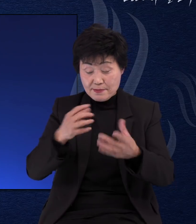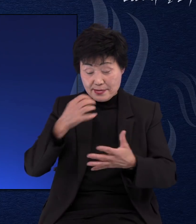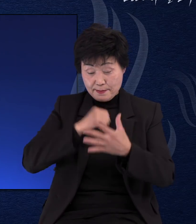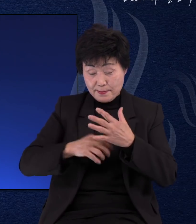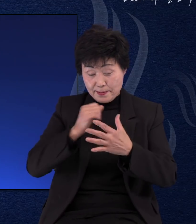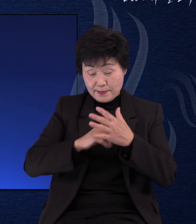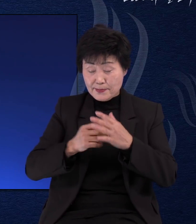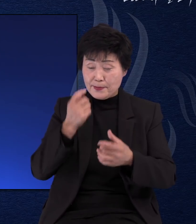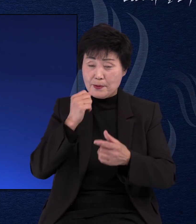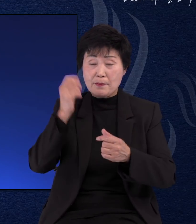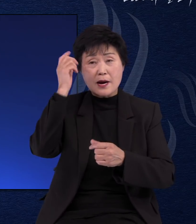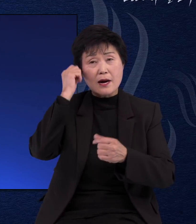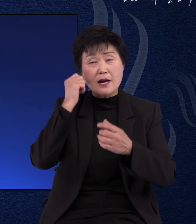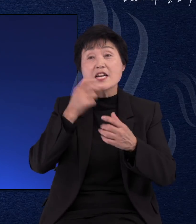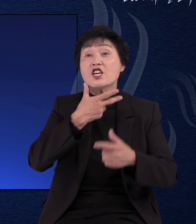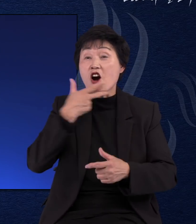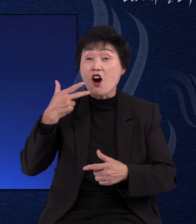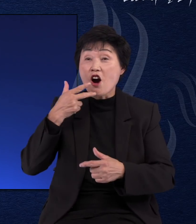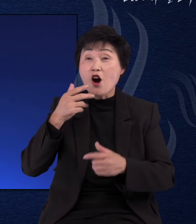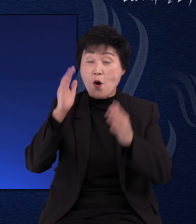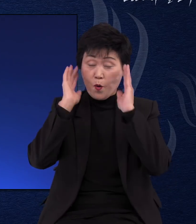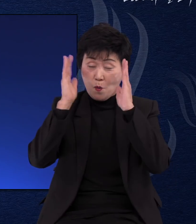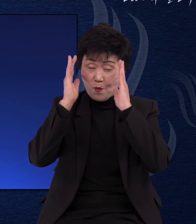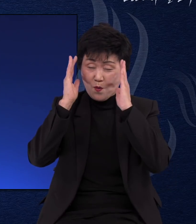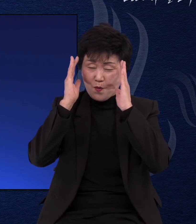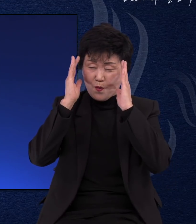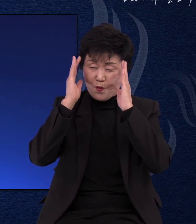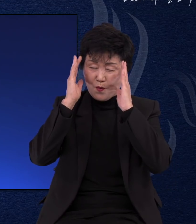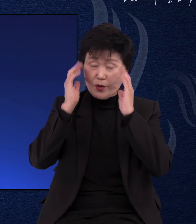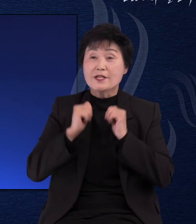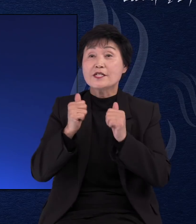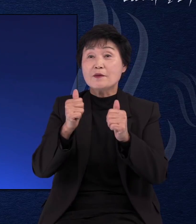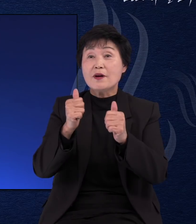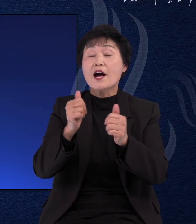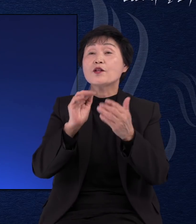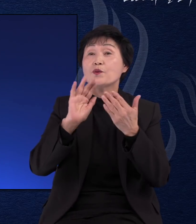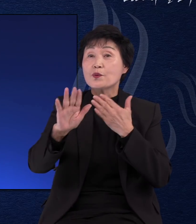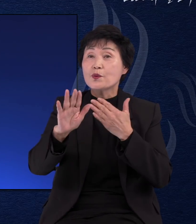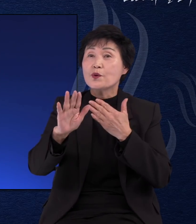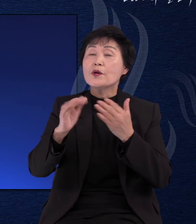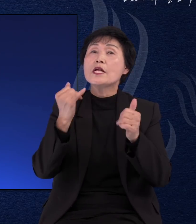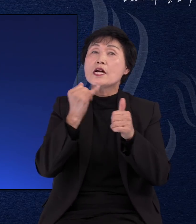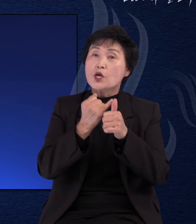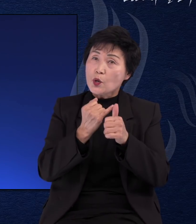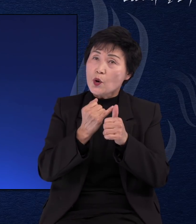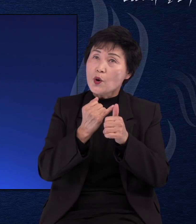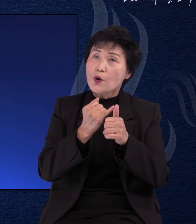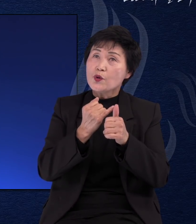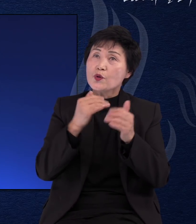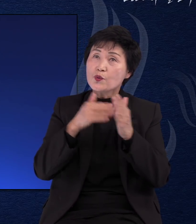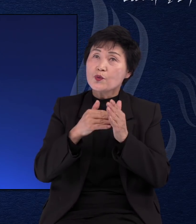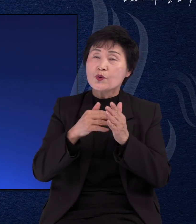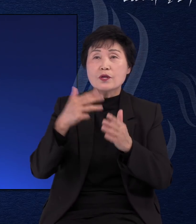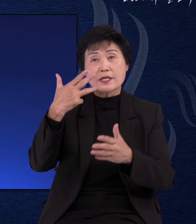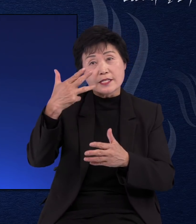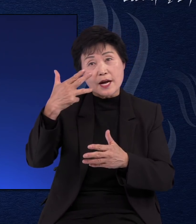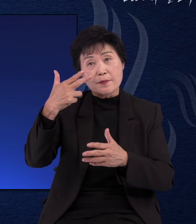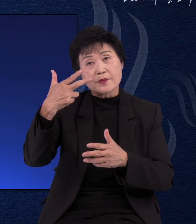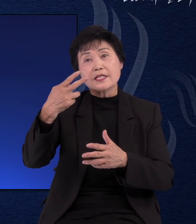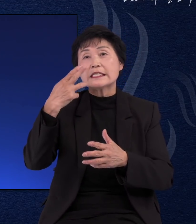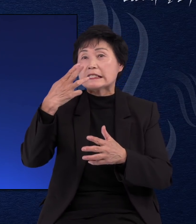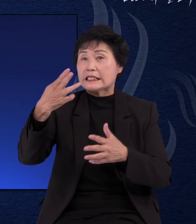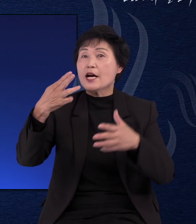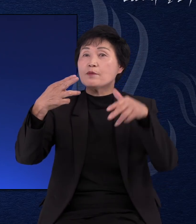했었더랬습니다. 토플 공부를 하고 이제 결혼을 하고 난 뒤에 3주 만에 제가 꿈에도 그리던 달라스 텍사스 미국에